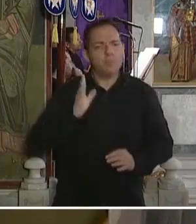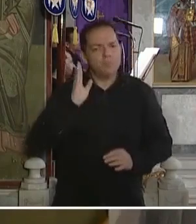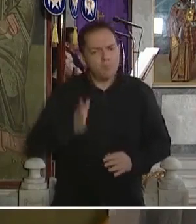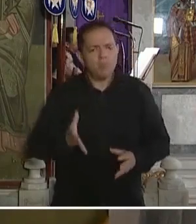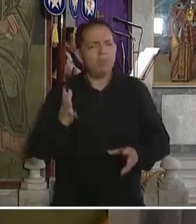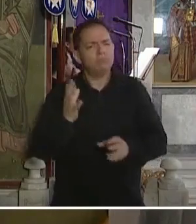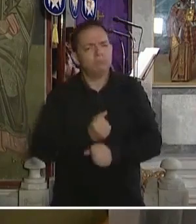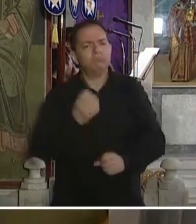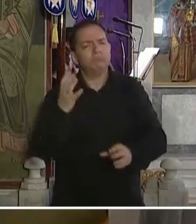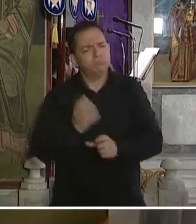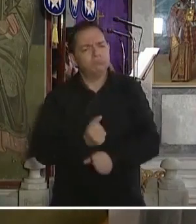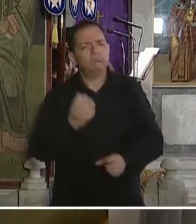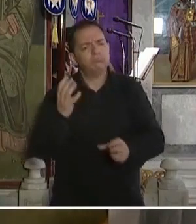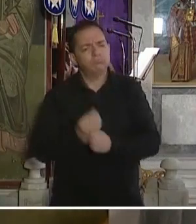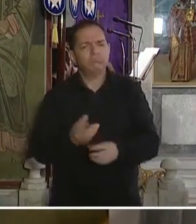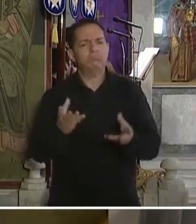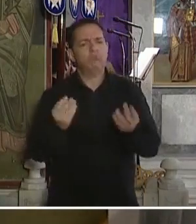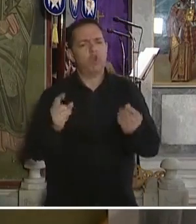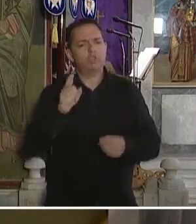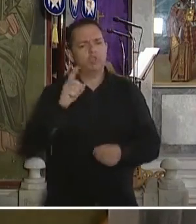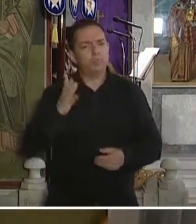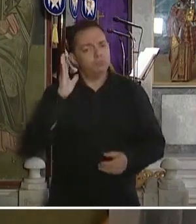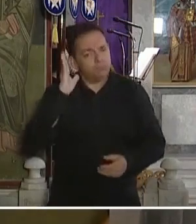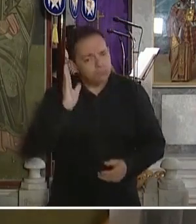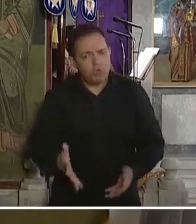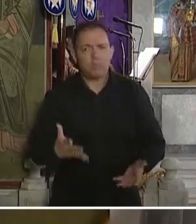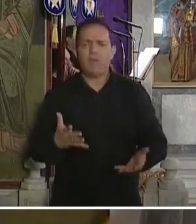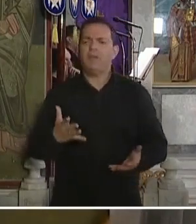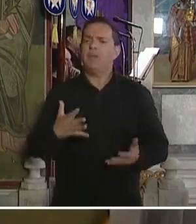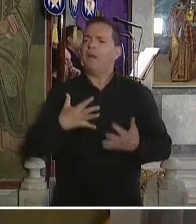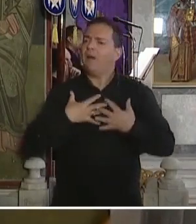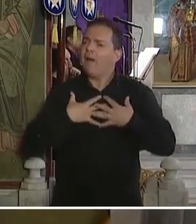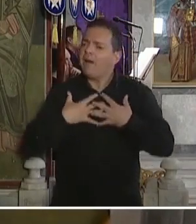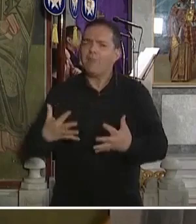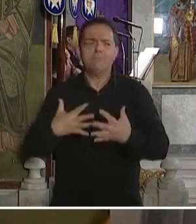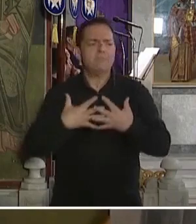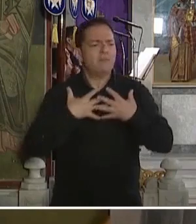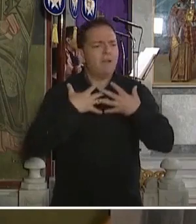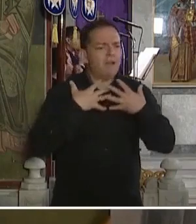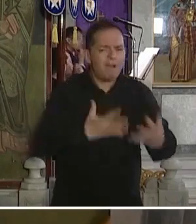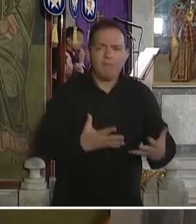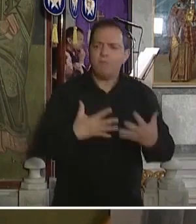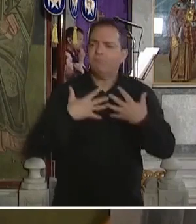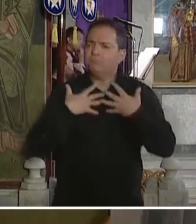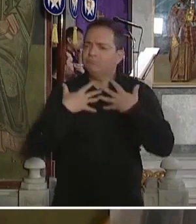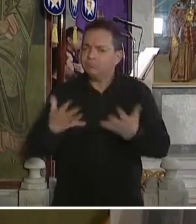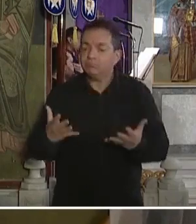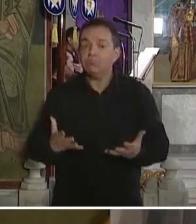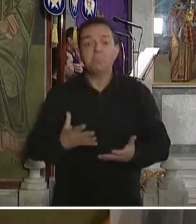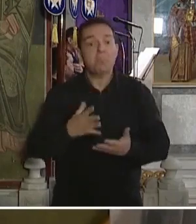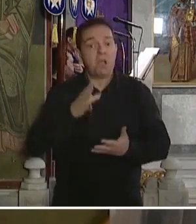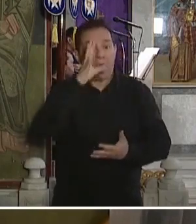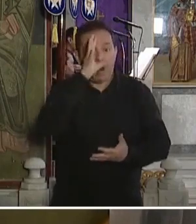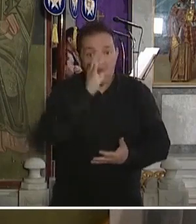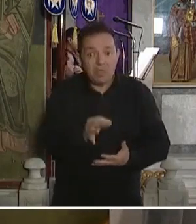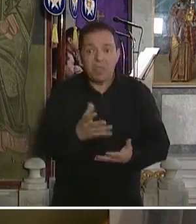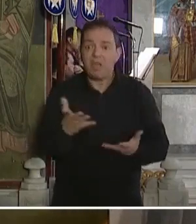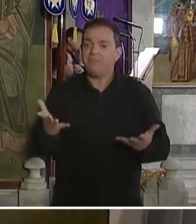ζωή μας. Μπορούμε πολύ να αγαπήσουμε στη ζωή μας. Μπορεί μεγάλη αλήθεια να